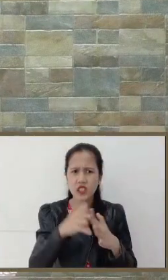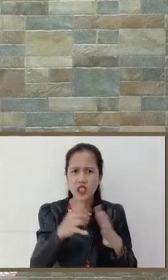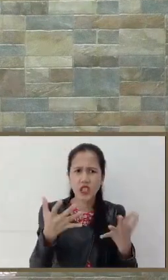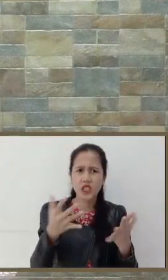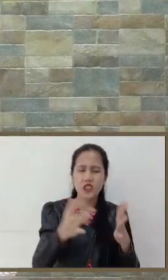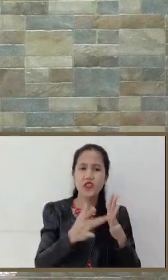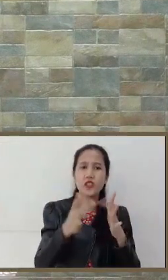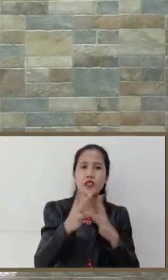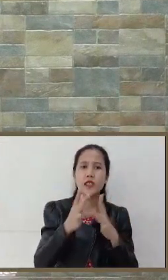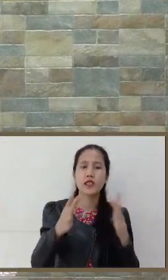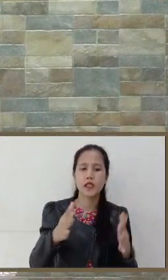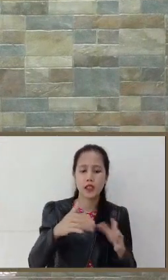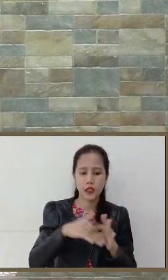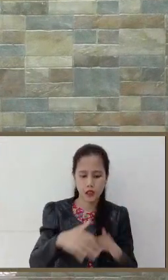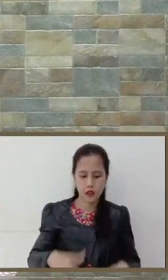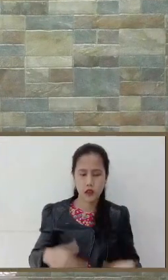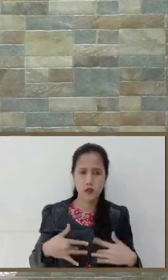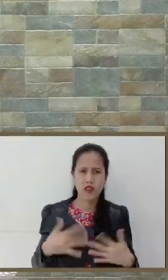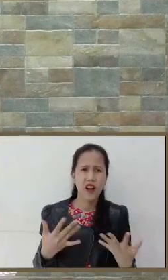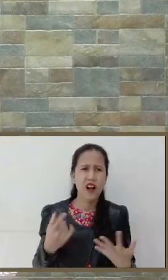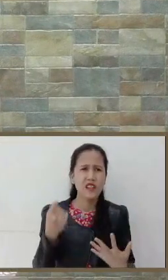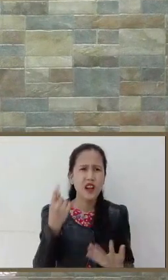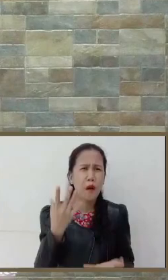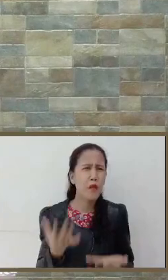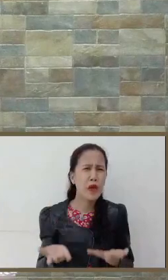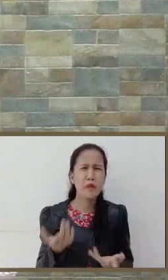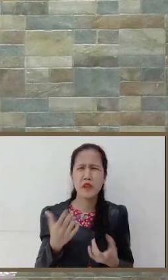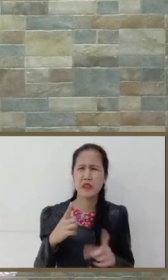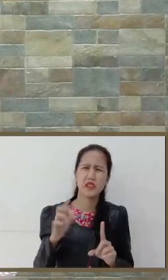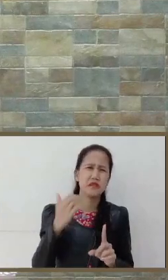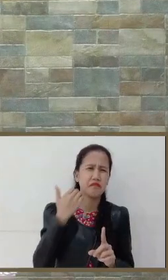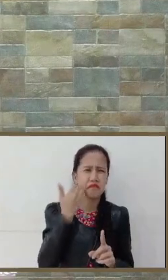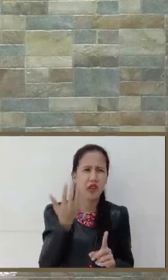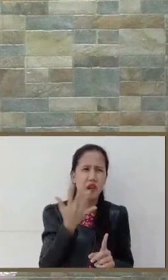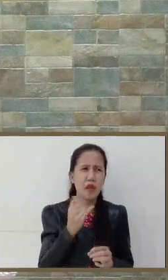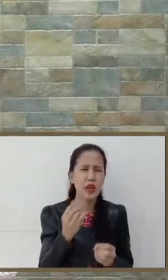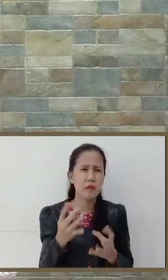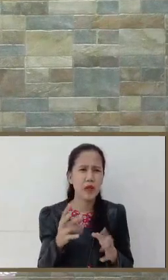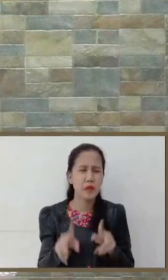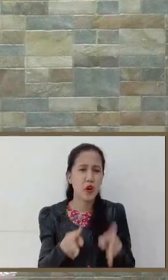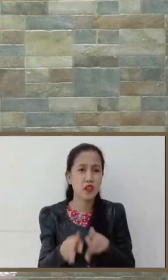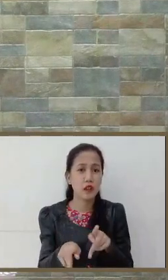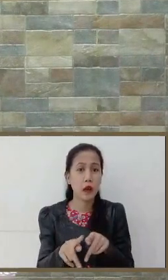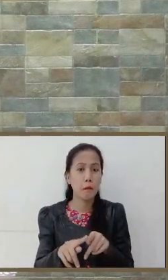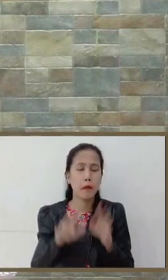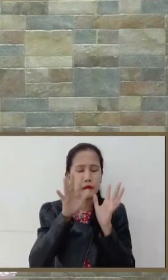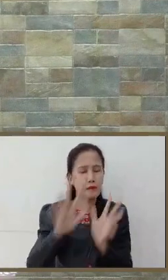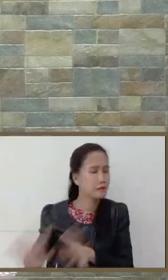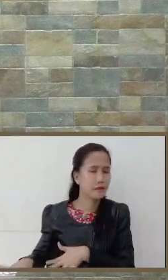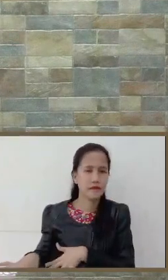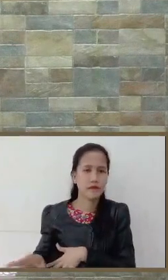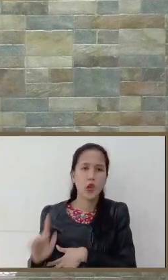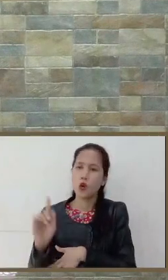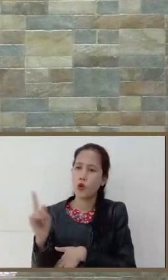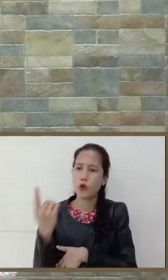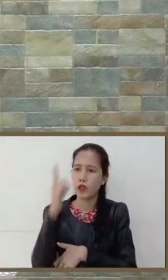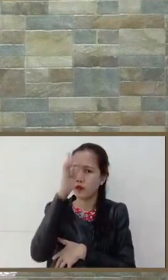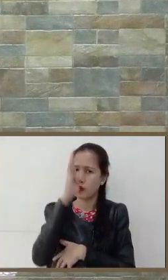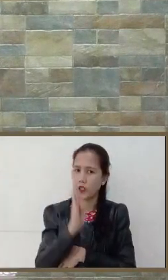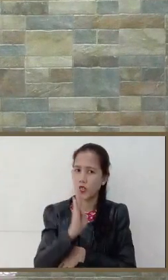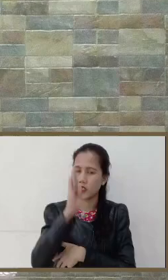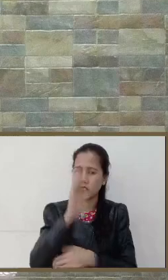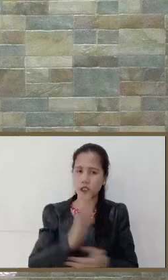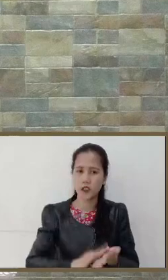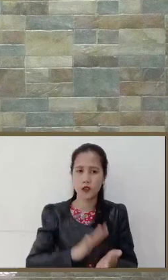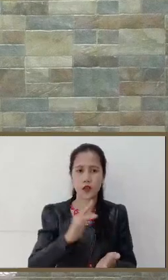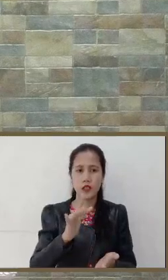mga kapatid for the glory of God. Ang totoong servant ng Diyos, anumang mangyari, maglilingkod dyan sa Diyos. Pero pag dumating sa punto ng ating buhay,